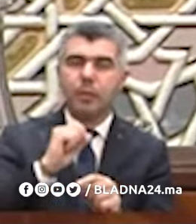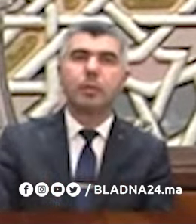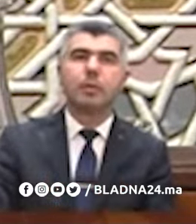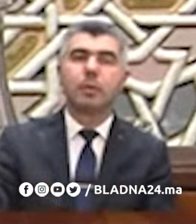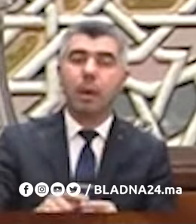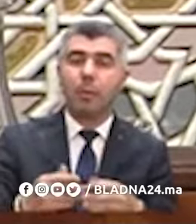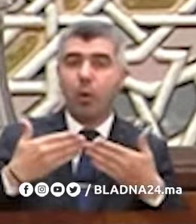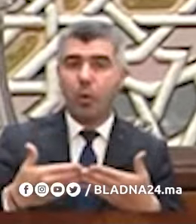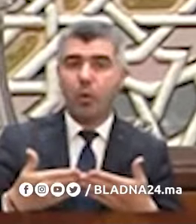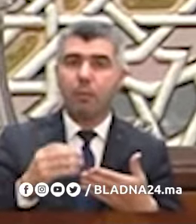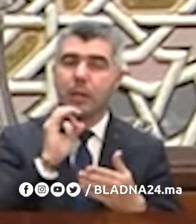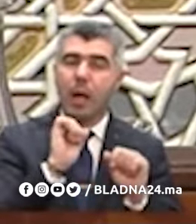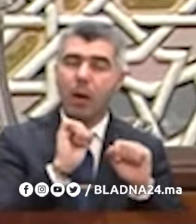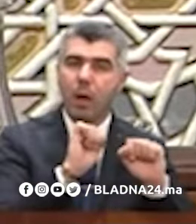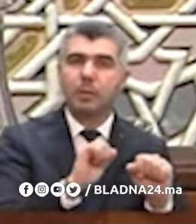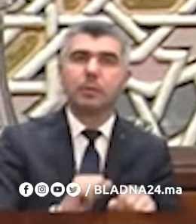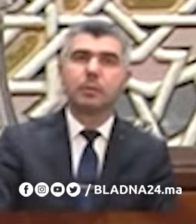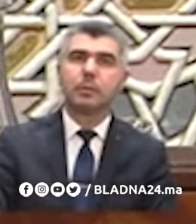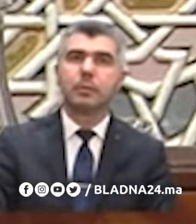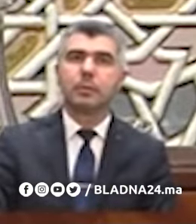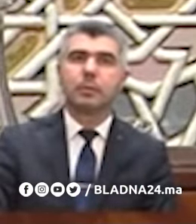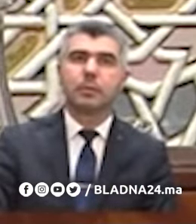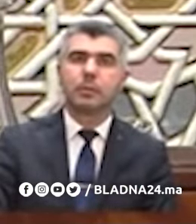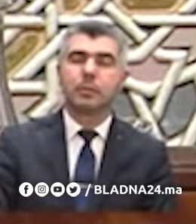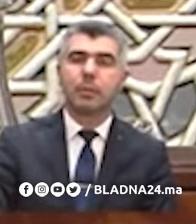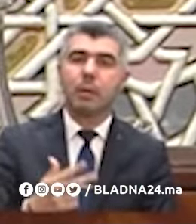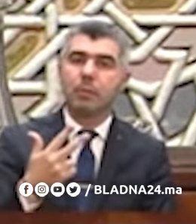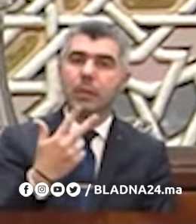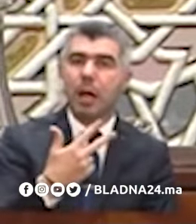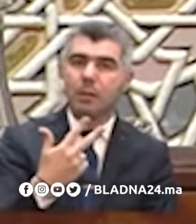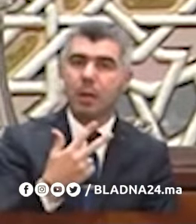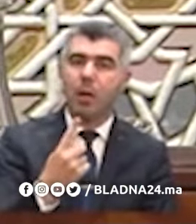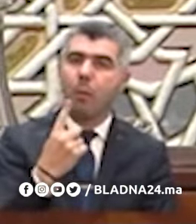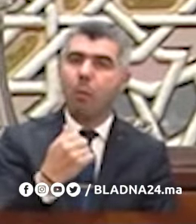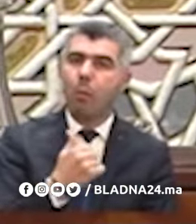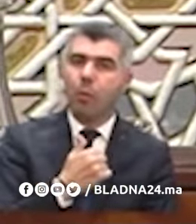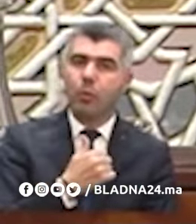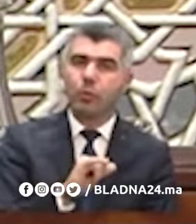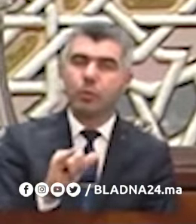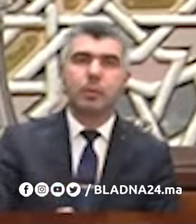بالحصه ديالها خاصه. دابا واش نتوما بثلاثه ولا كل واحد بوحده؟